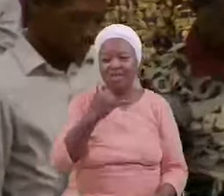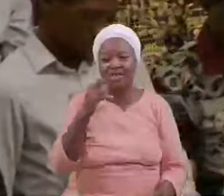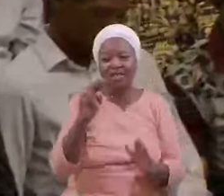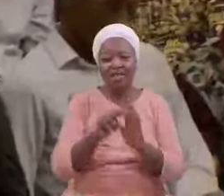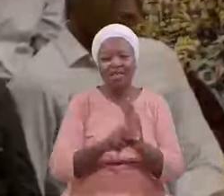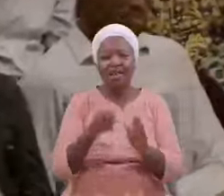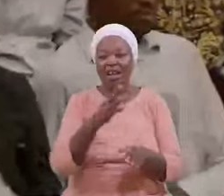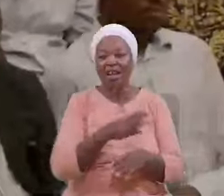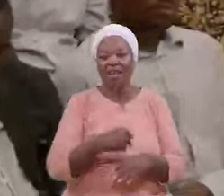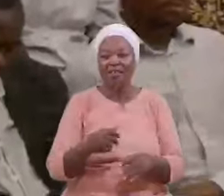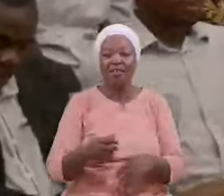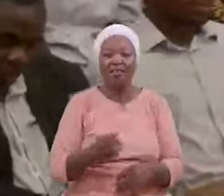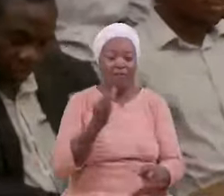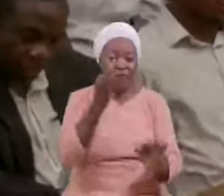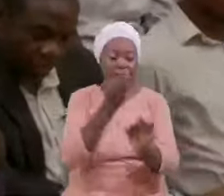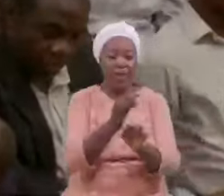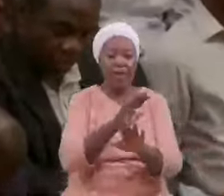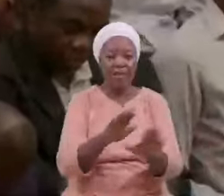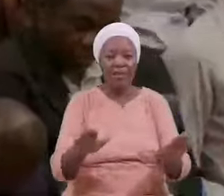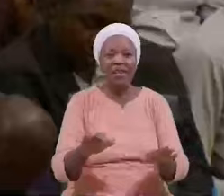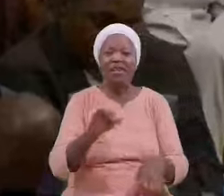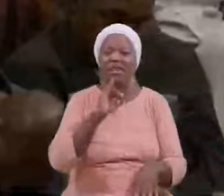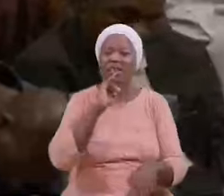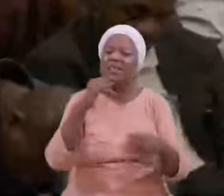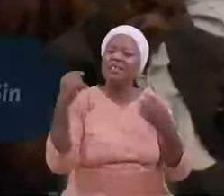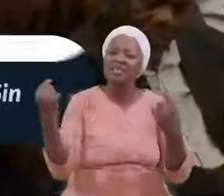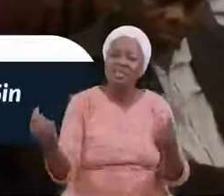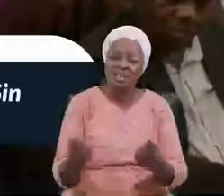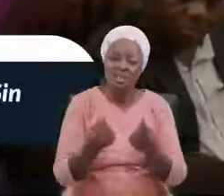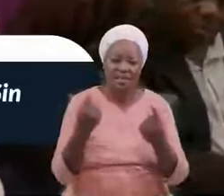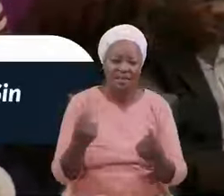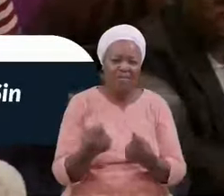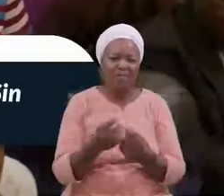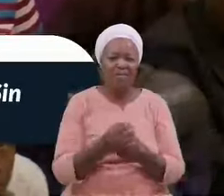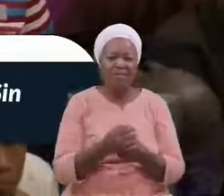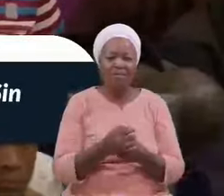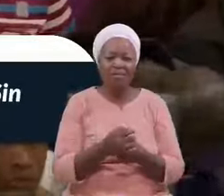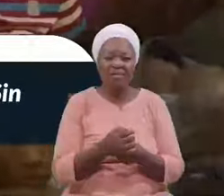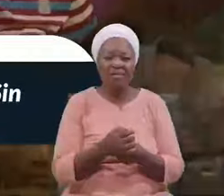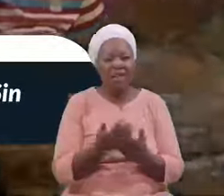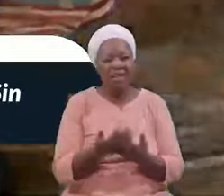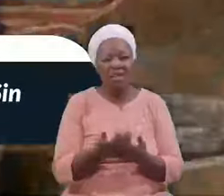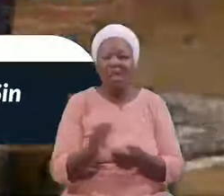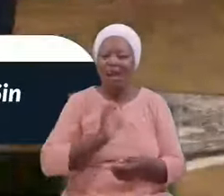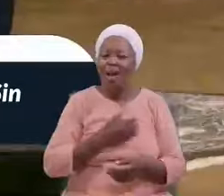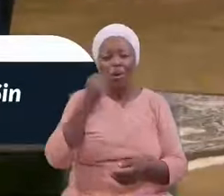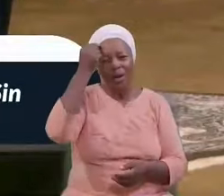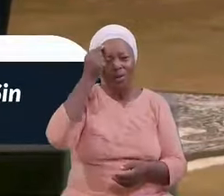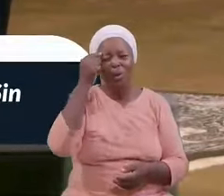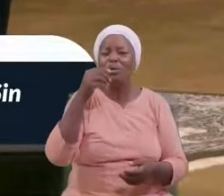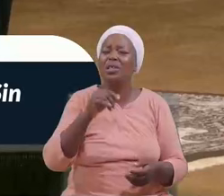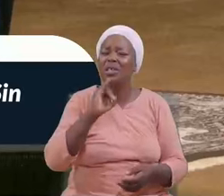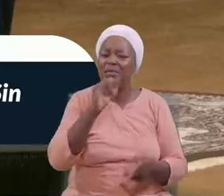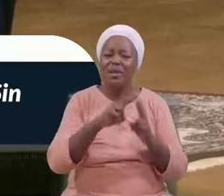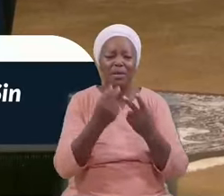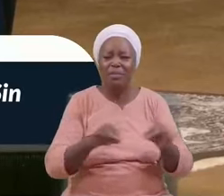foi est un péché. Vous voyez, nos pensées comptent. C'est pas seulement ce qu'on dit. Après tout, c'est